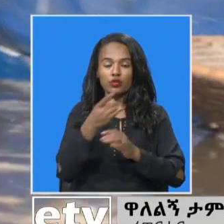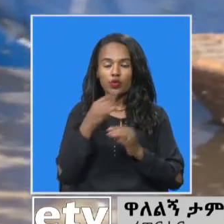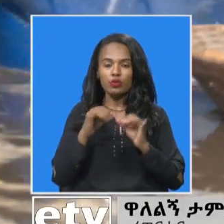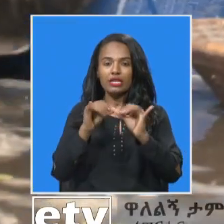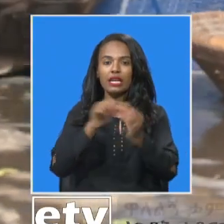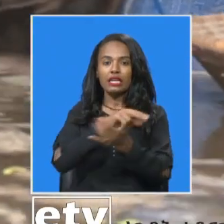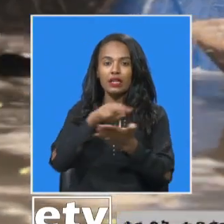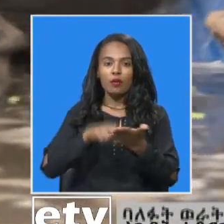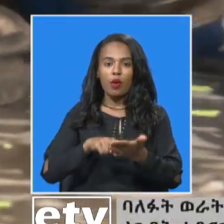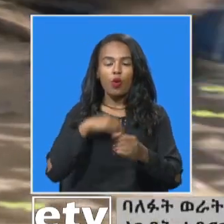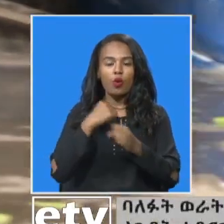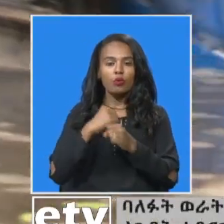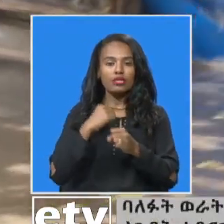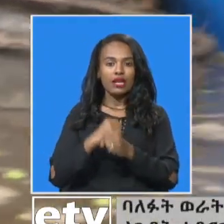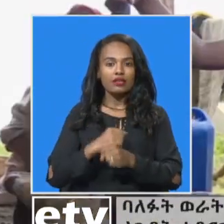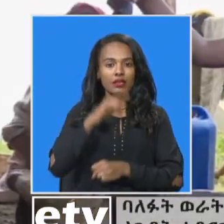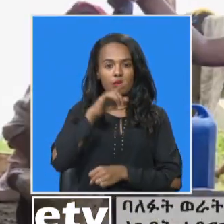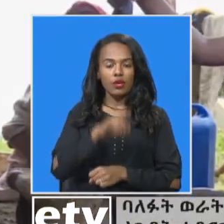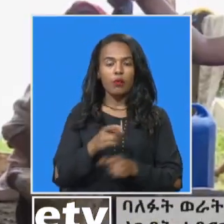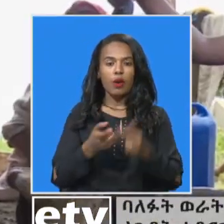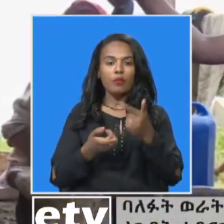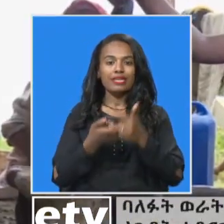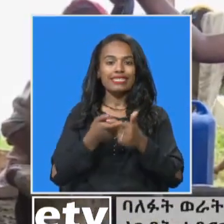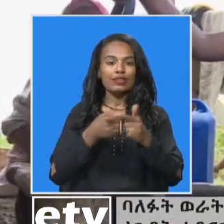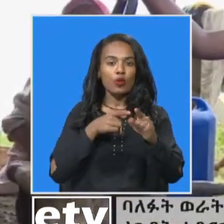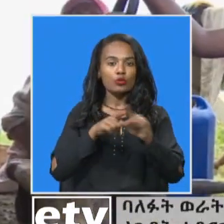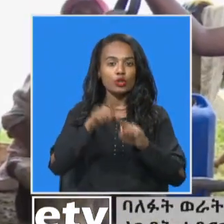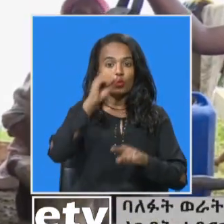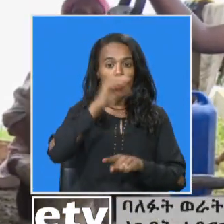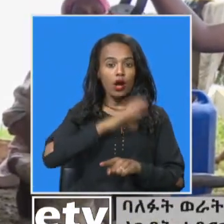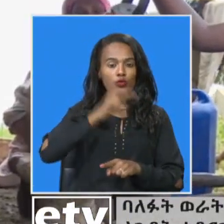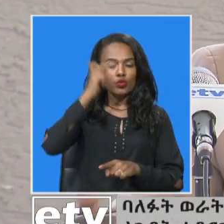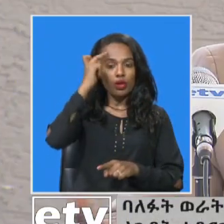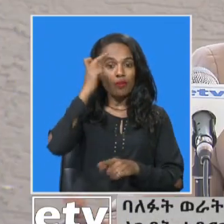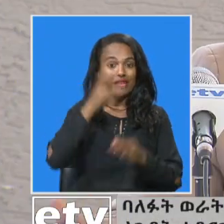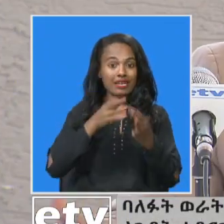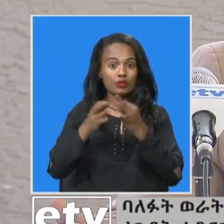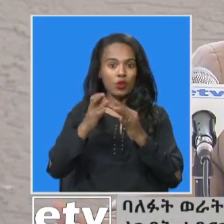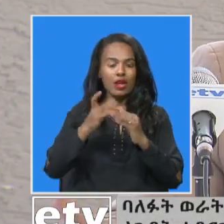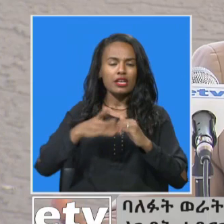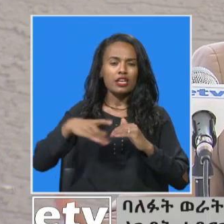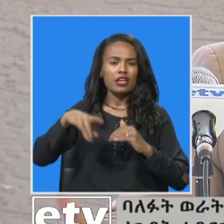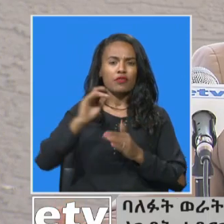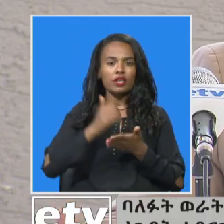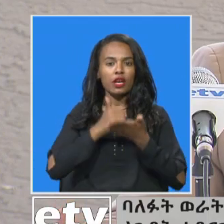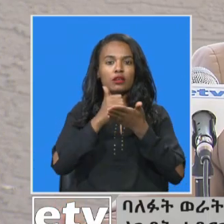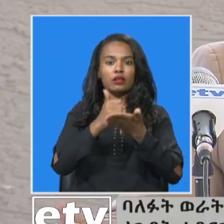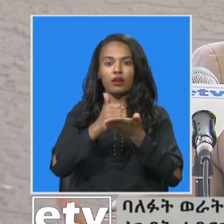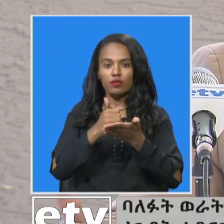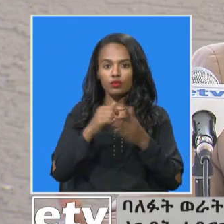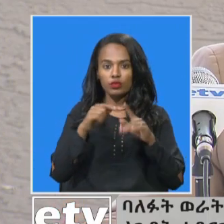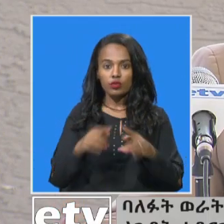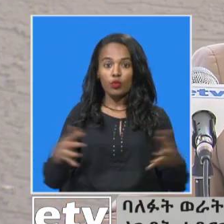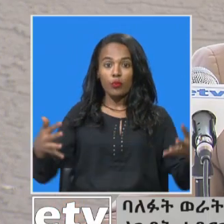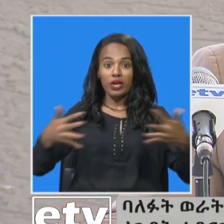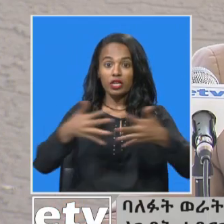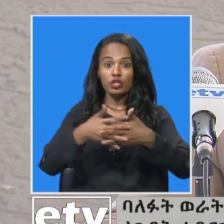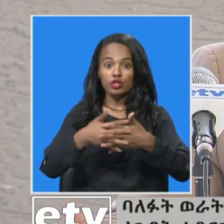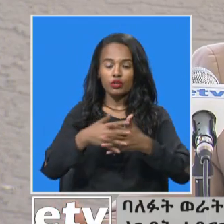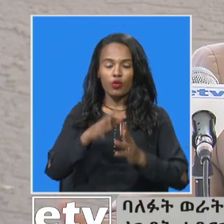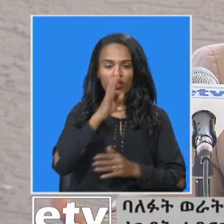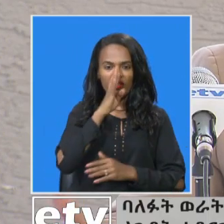በዘላቂነት ለማቋቋምም መስራት እንደሚገባ ምክትል ኮሚሽነሩ አቶ ዳመነ ገልጸዋል። በጣም ከፍተኛ ድጋፍ ነው ዘንድሮ፣ ቅንጅት ነው